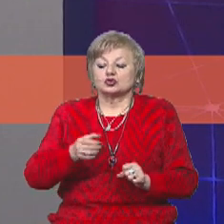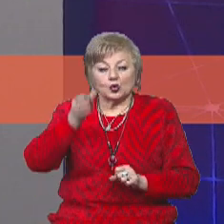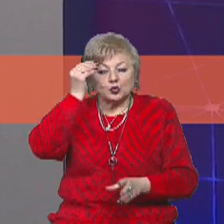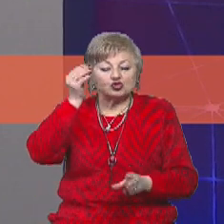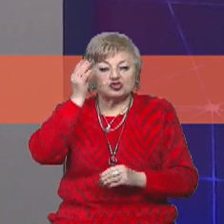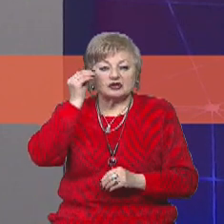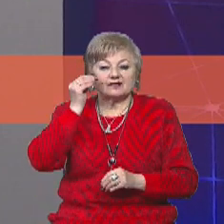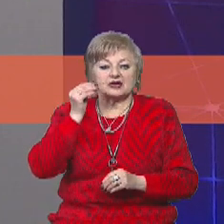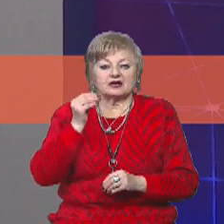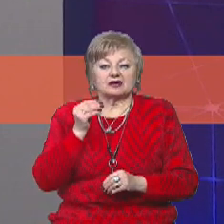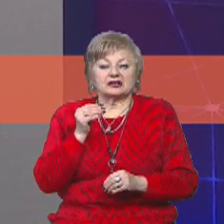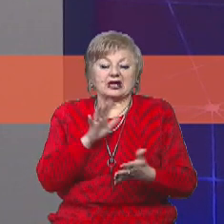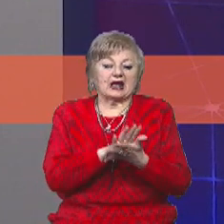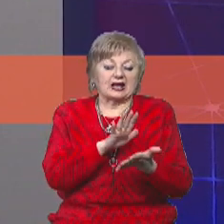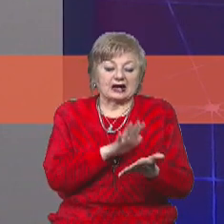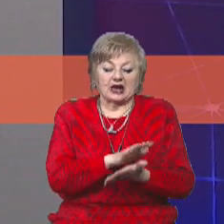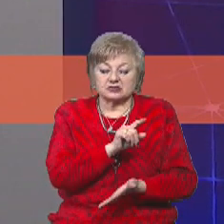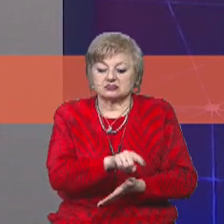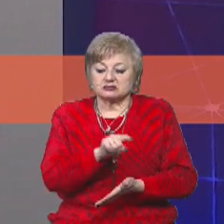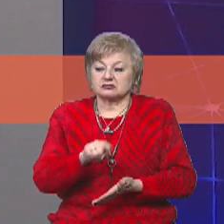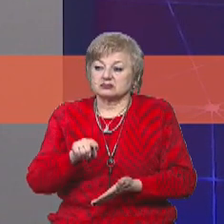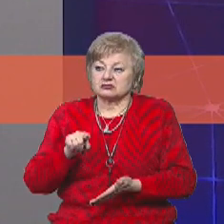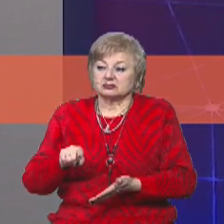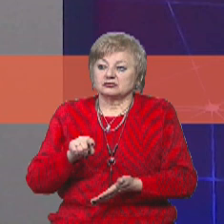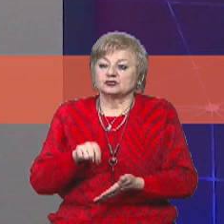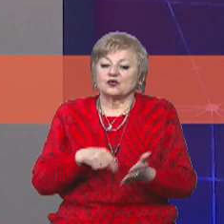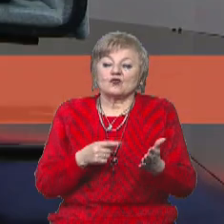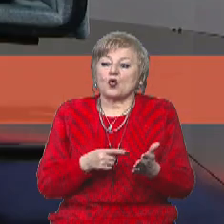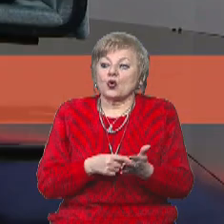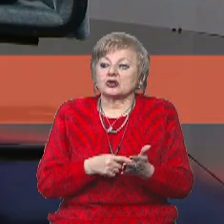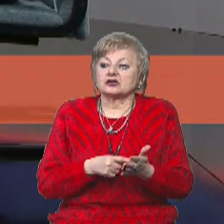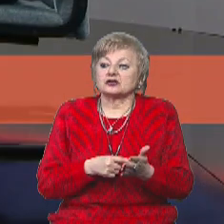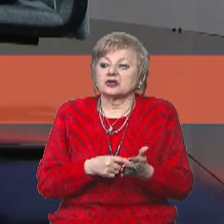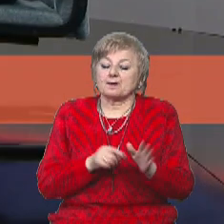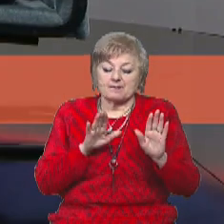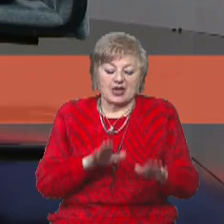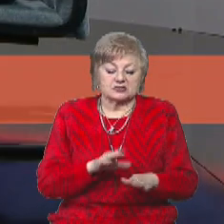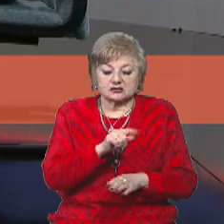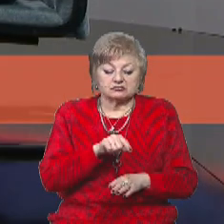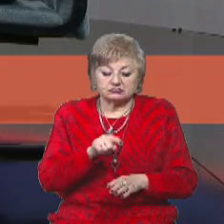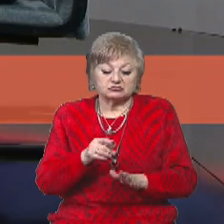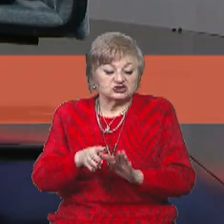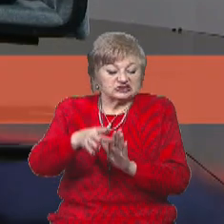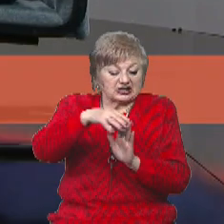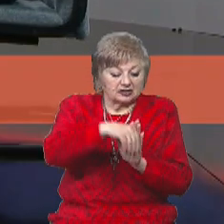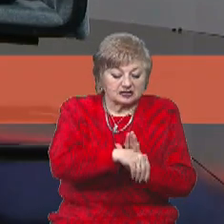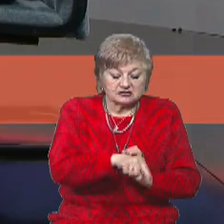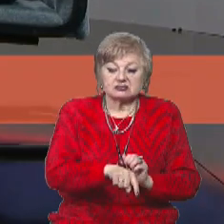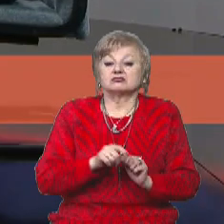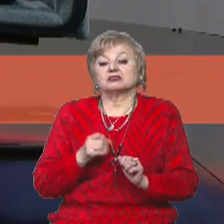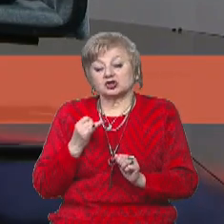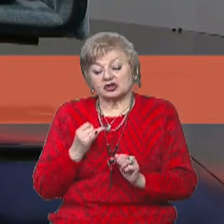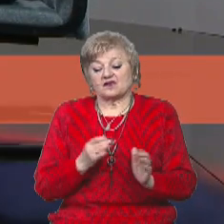ті забруднювачі, да, які у нас там в місті ну, розповсюджені, да, закласти і